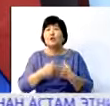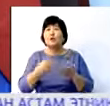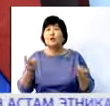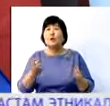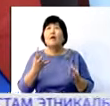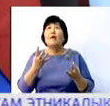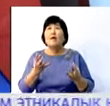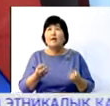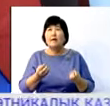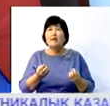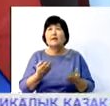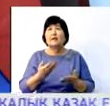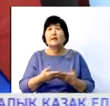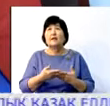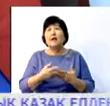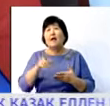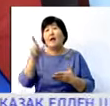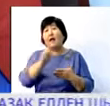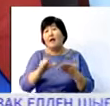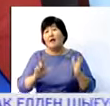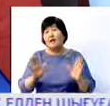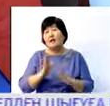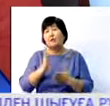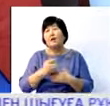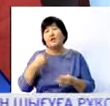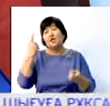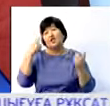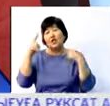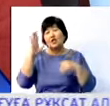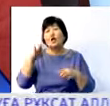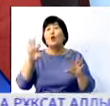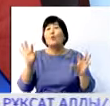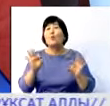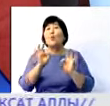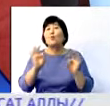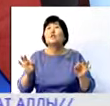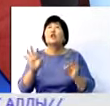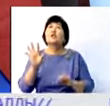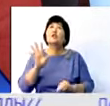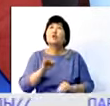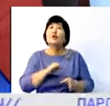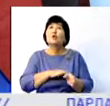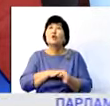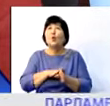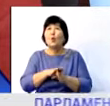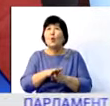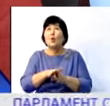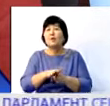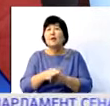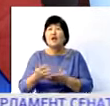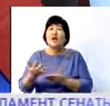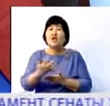де әндер бар шығарам деген. Сон музыкаларын бәрін толық